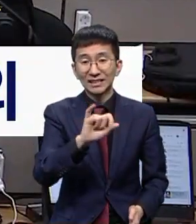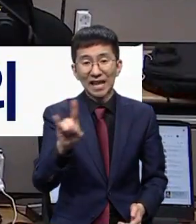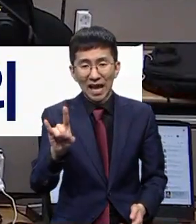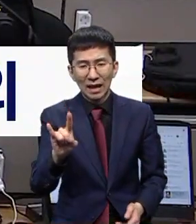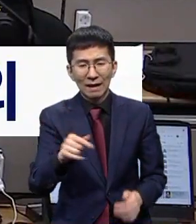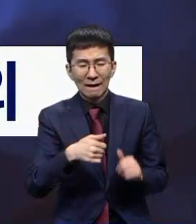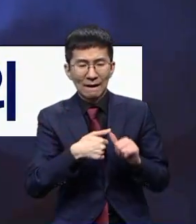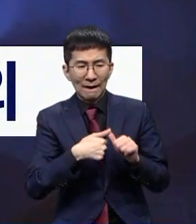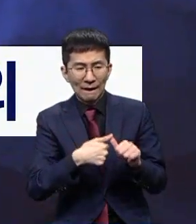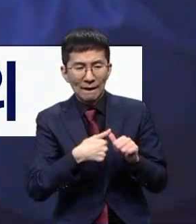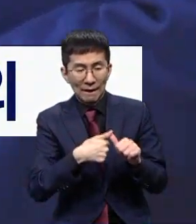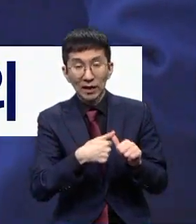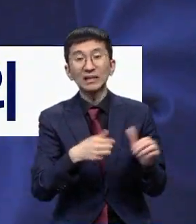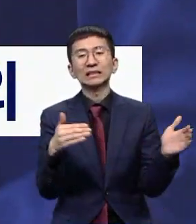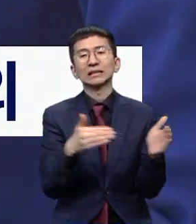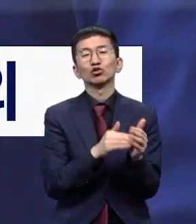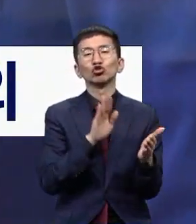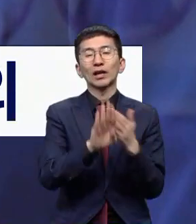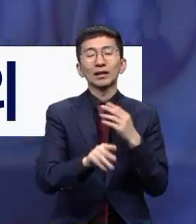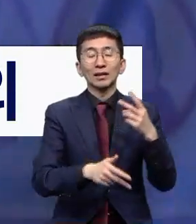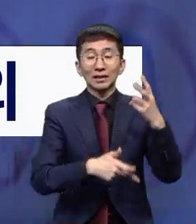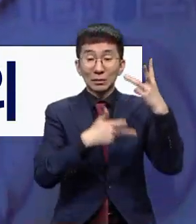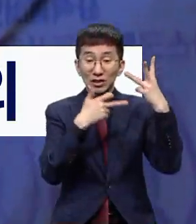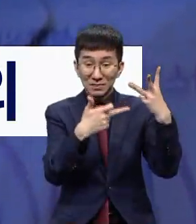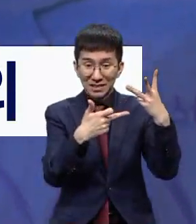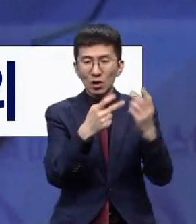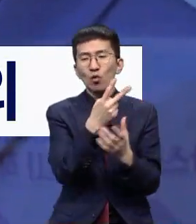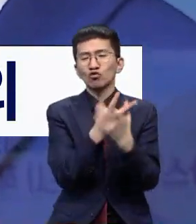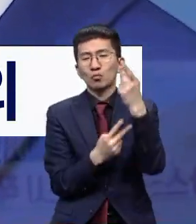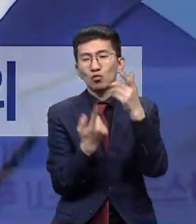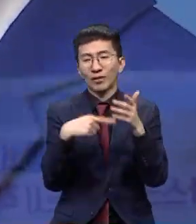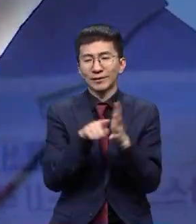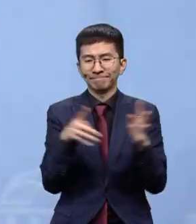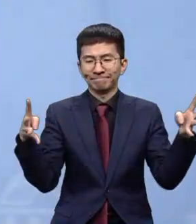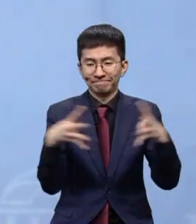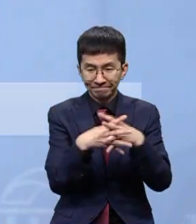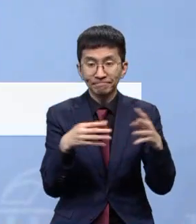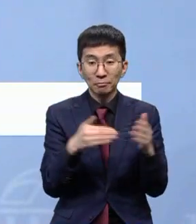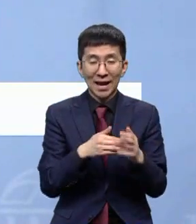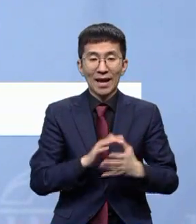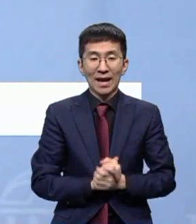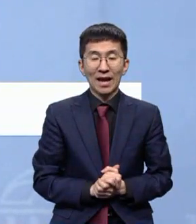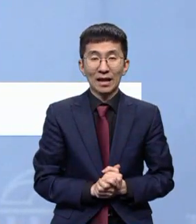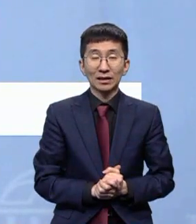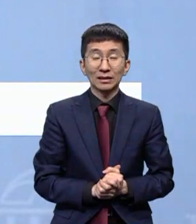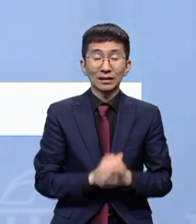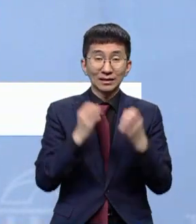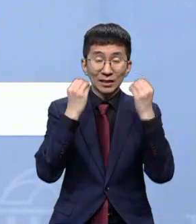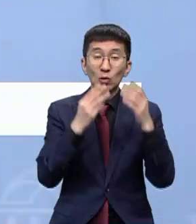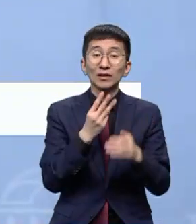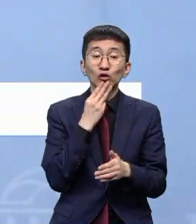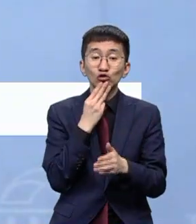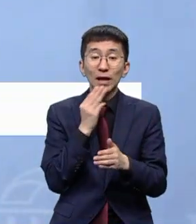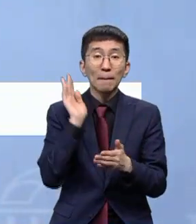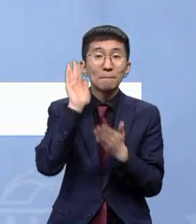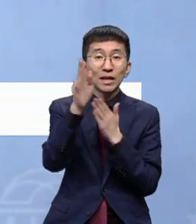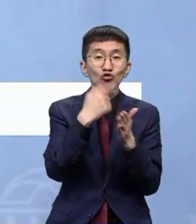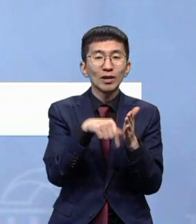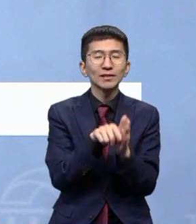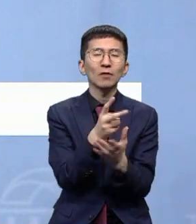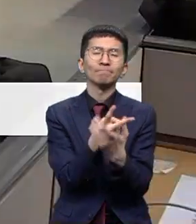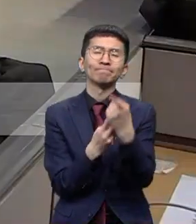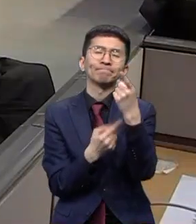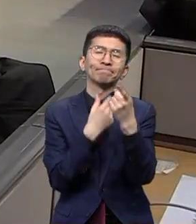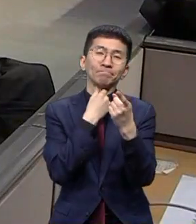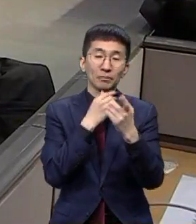밀고 당기기를 끝내고 오는 17일 후보 단일화에 합의했습니다. 새로운 서울의 미래를 여는 단일화가 되기를